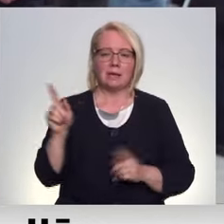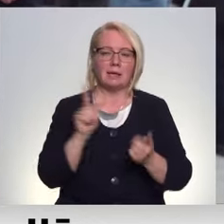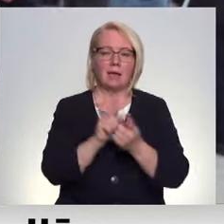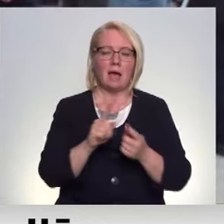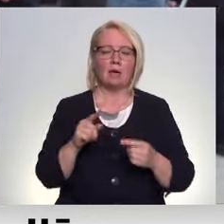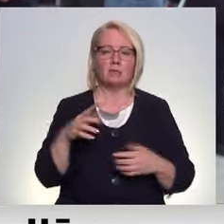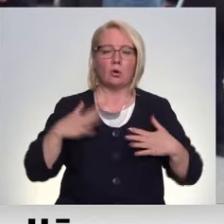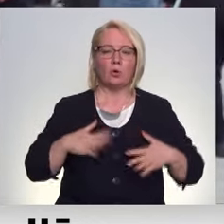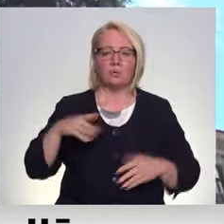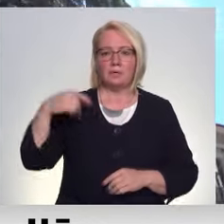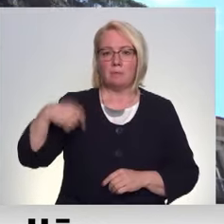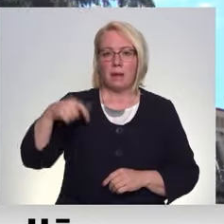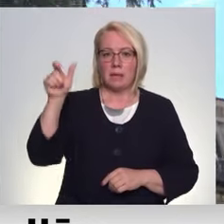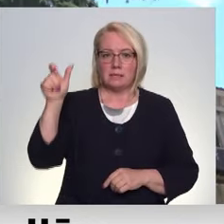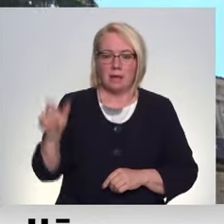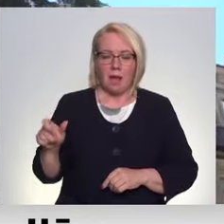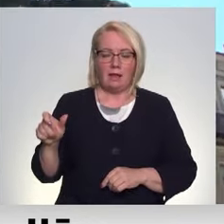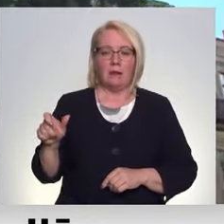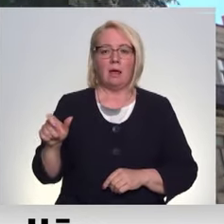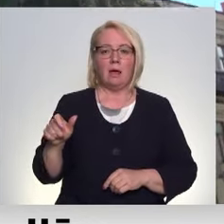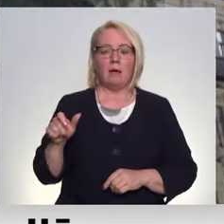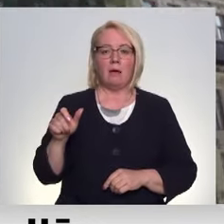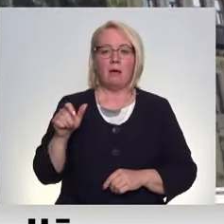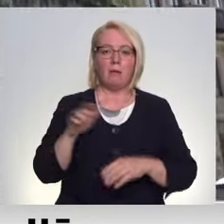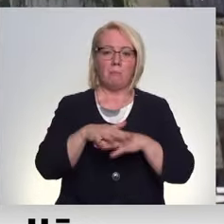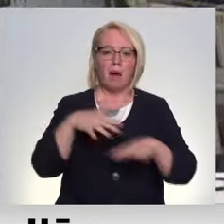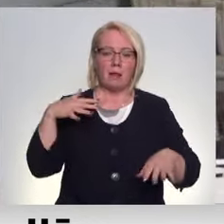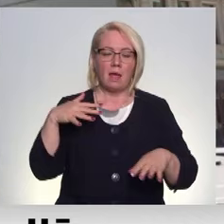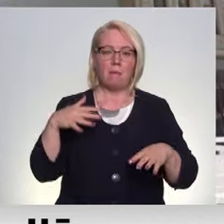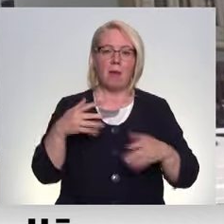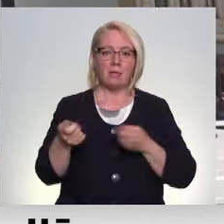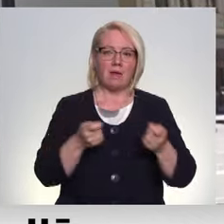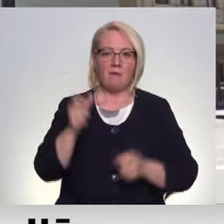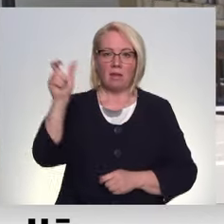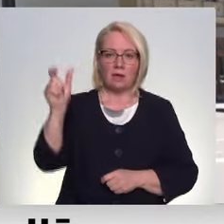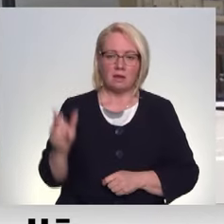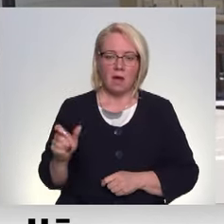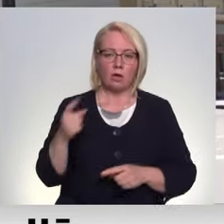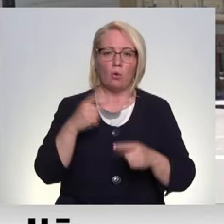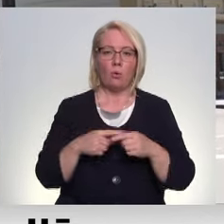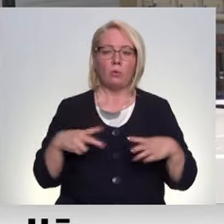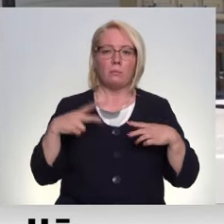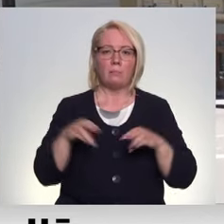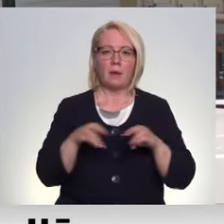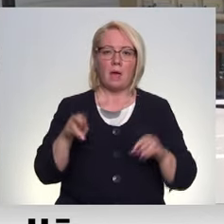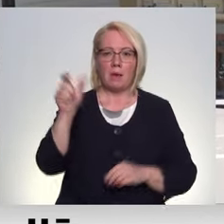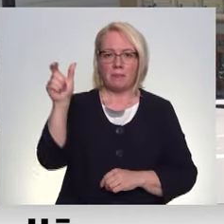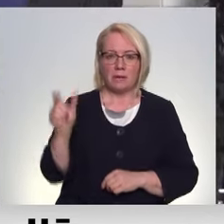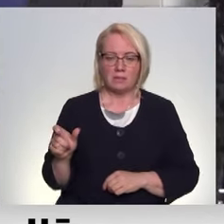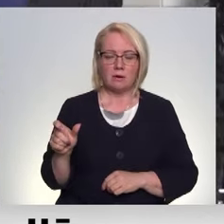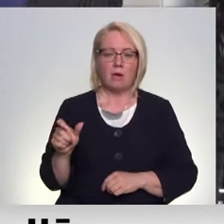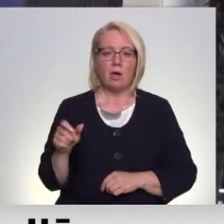Gruzijas prezidenti Salomi Zarubešvili, ar parlamenta spīkeru Šalmu Papošvili un premjeru Irakliju